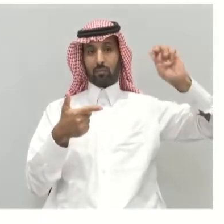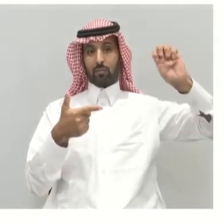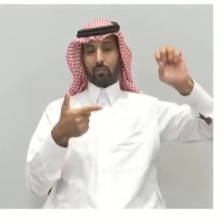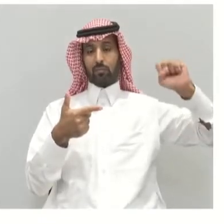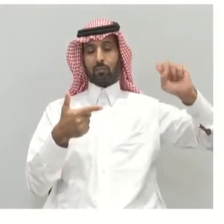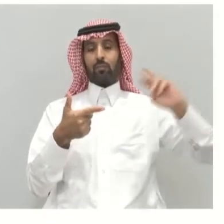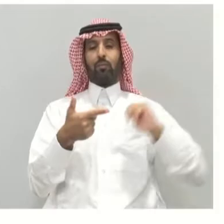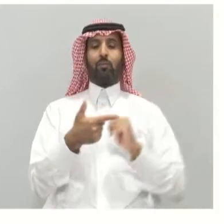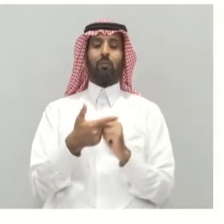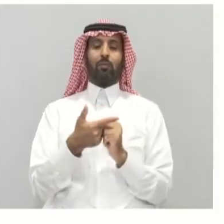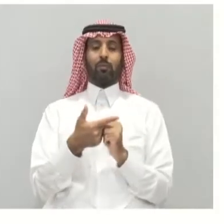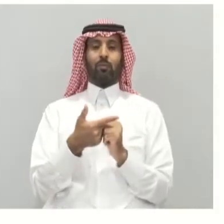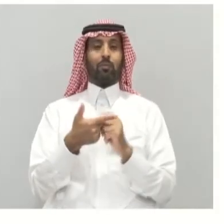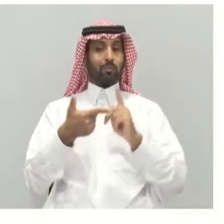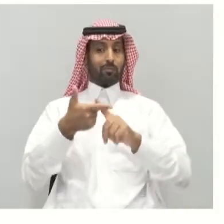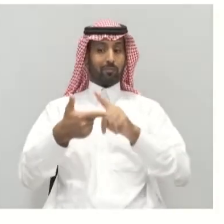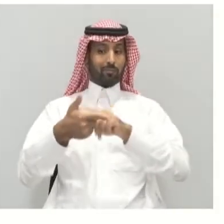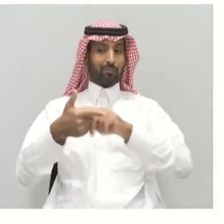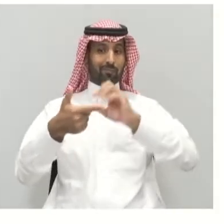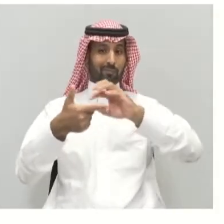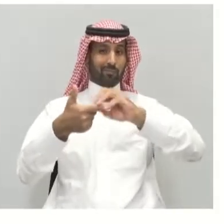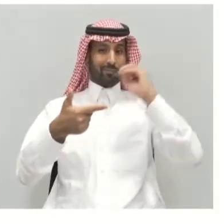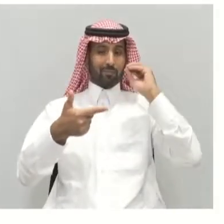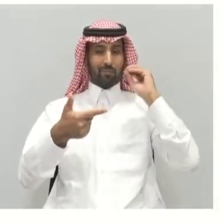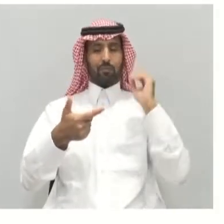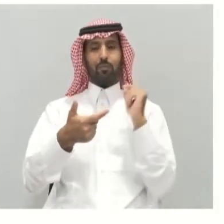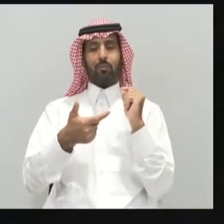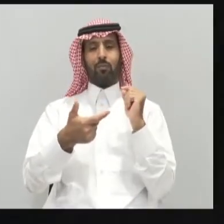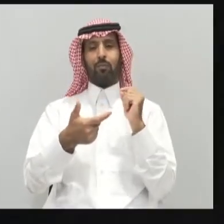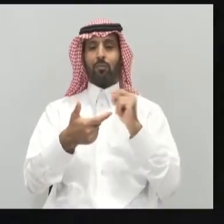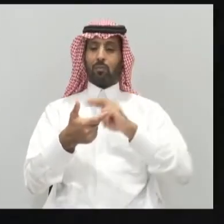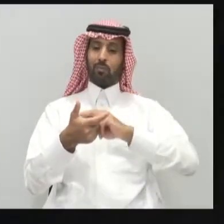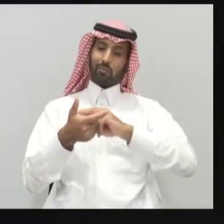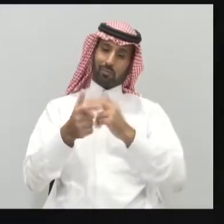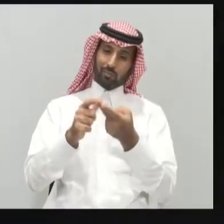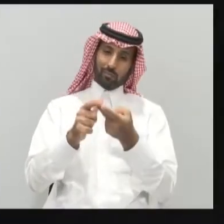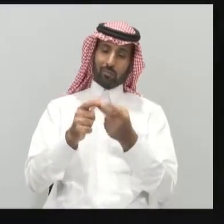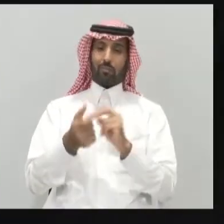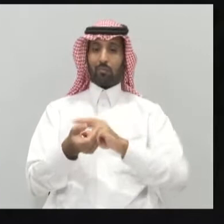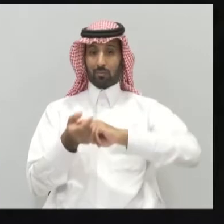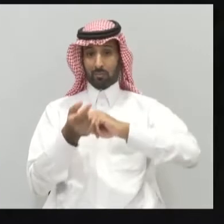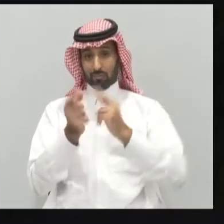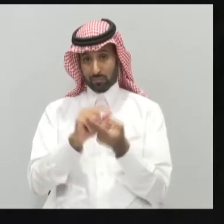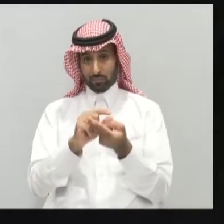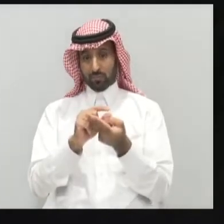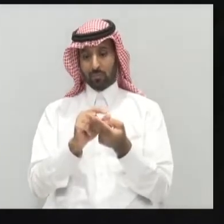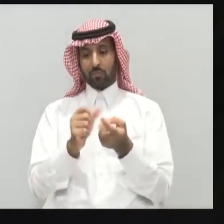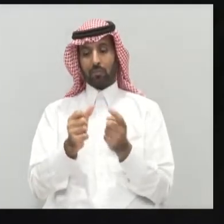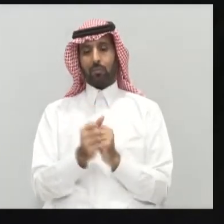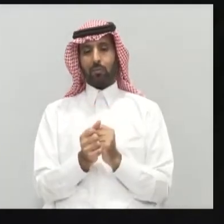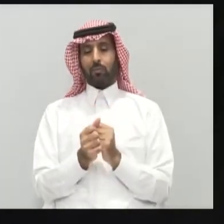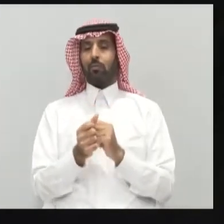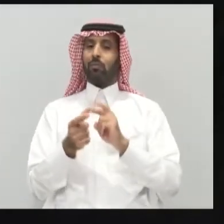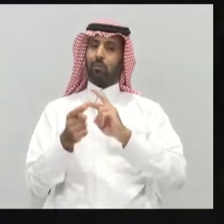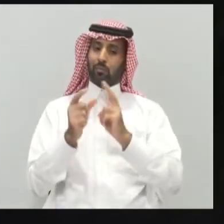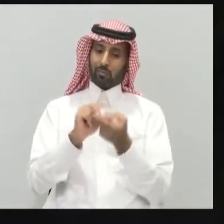when. طيب, sometimes we start the sentence with when, not only in the middle. We can use it